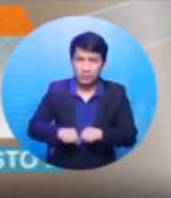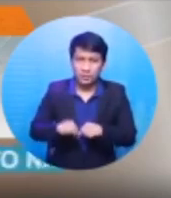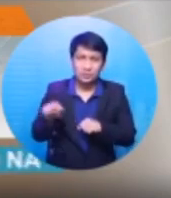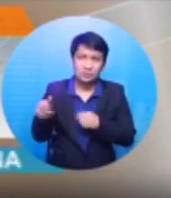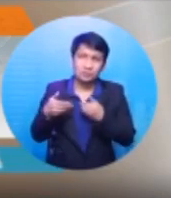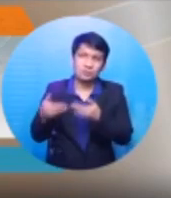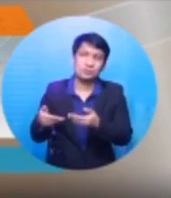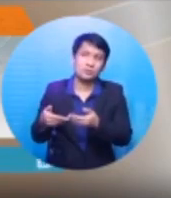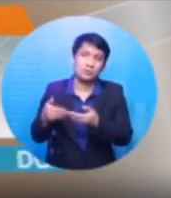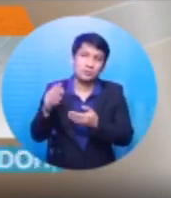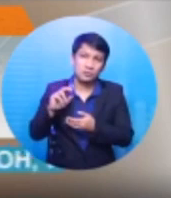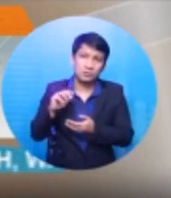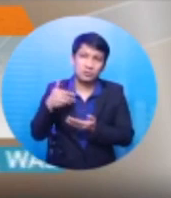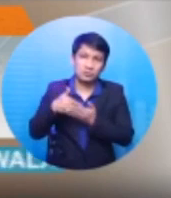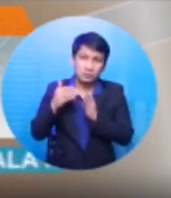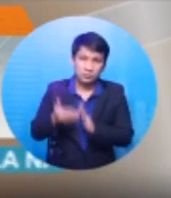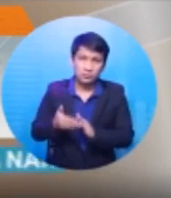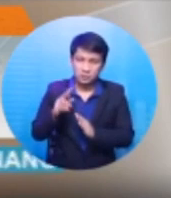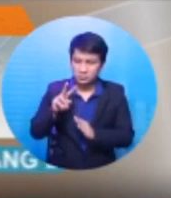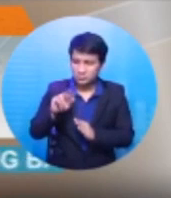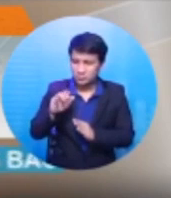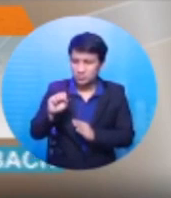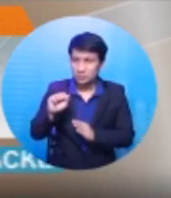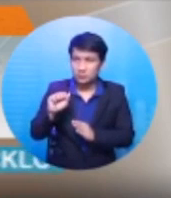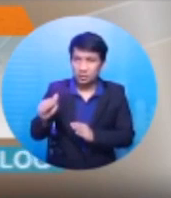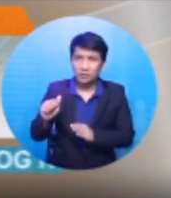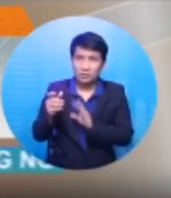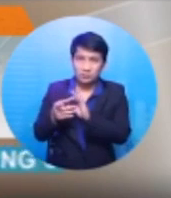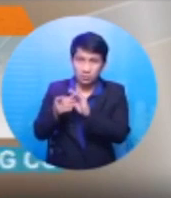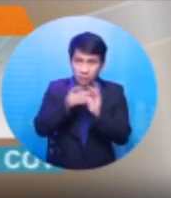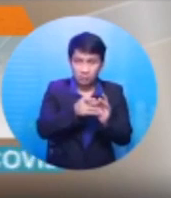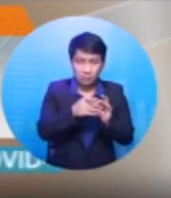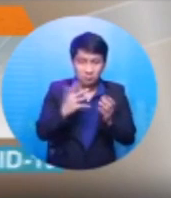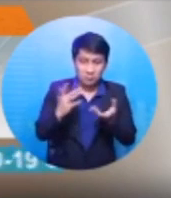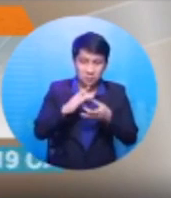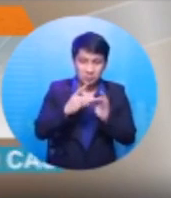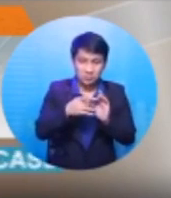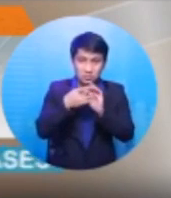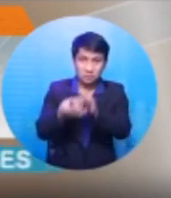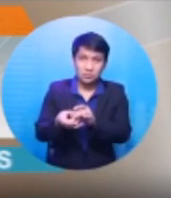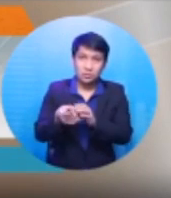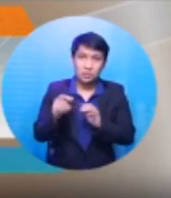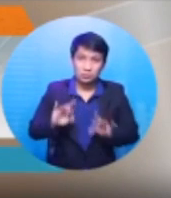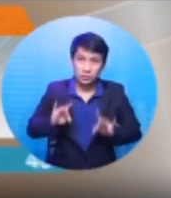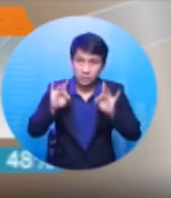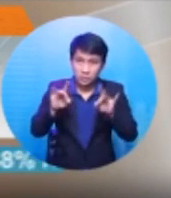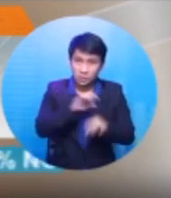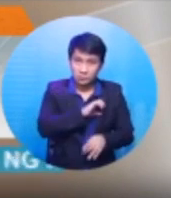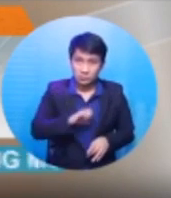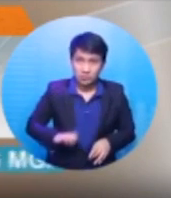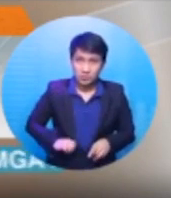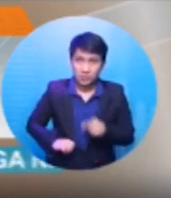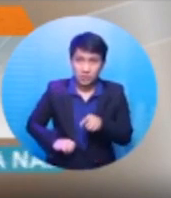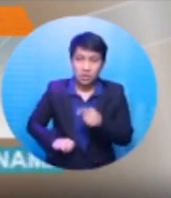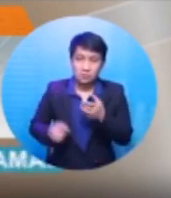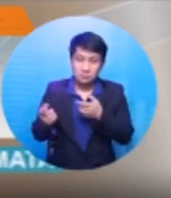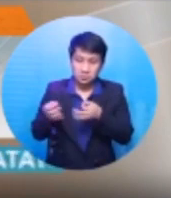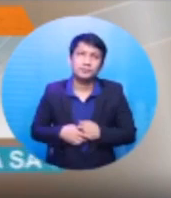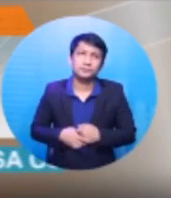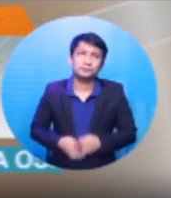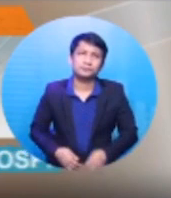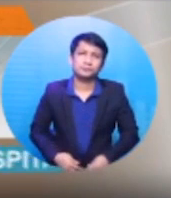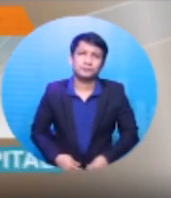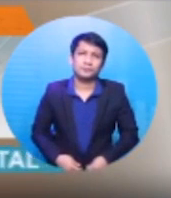paraan yon kung student visa siya. Siguro makipag-coordinate lang tayo sa Australian Embassy at sabihin natin yung pangyayaring